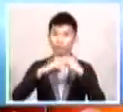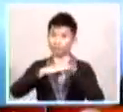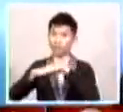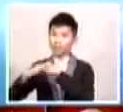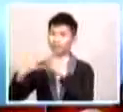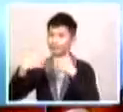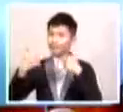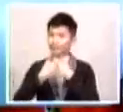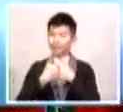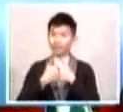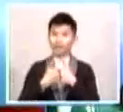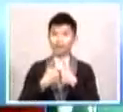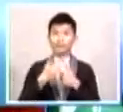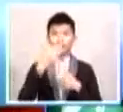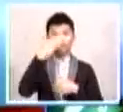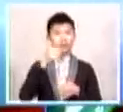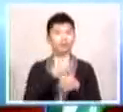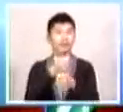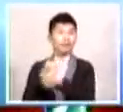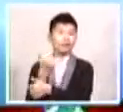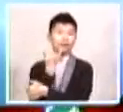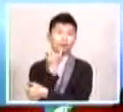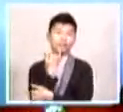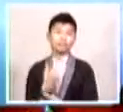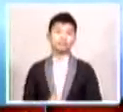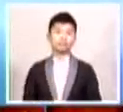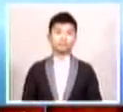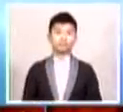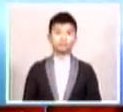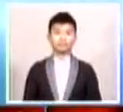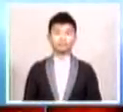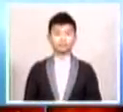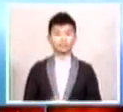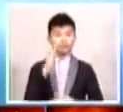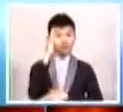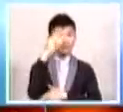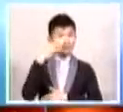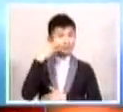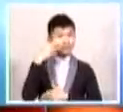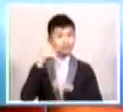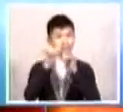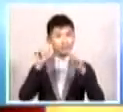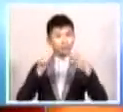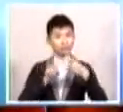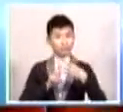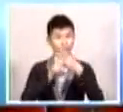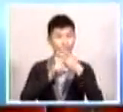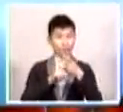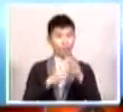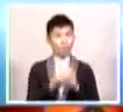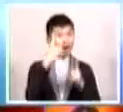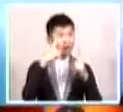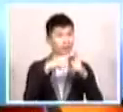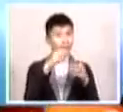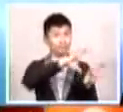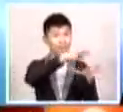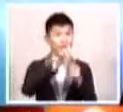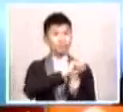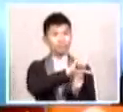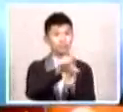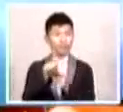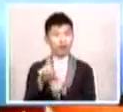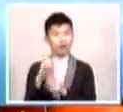争机会，我们就一定是赢家而不是输家。我们的政治民主领先华人世界，我们民间企业的科技经